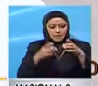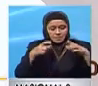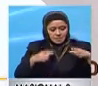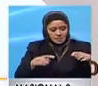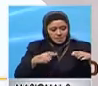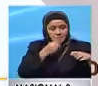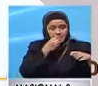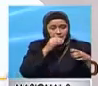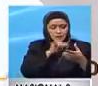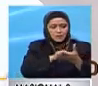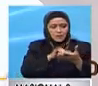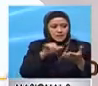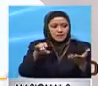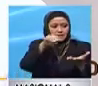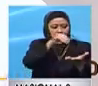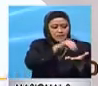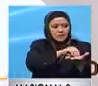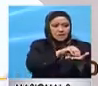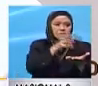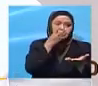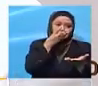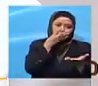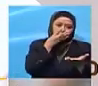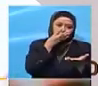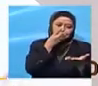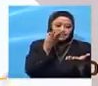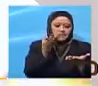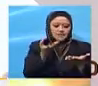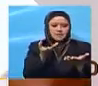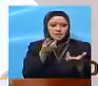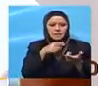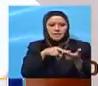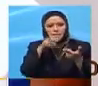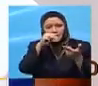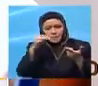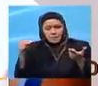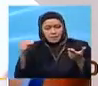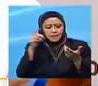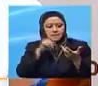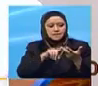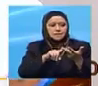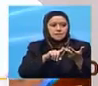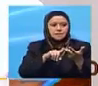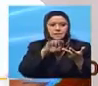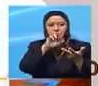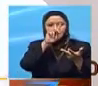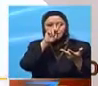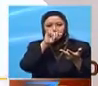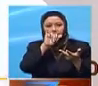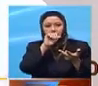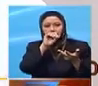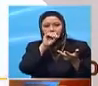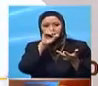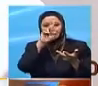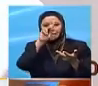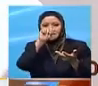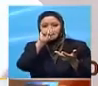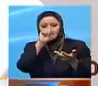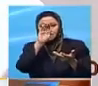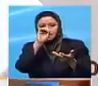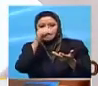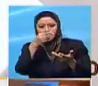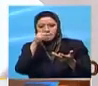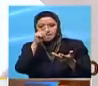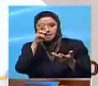diisi dengan contoh nasi ke, mie ke, carbohydrate base. Lagi satu ialah